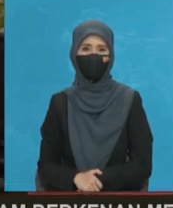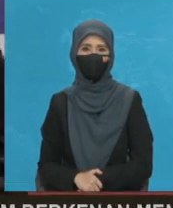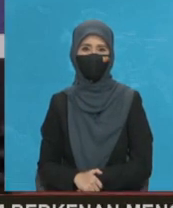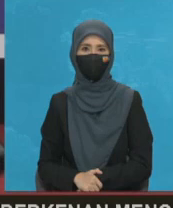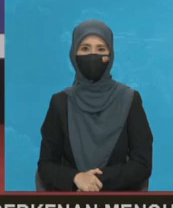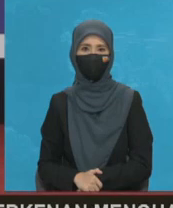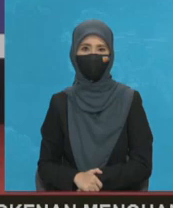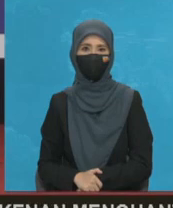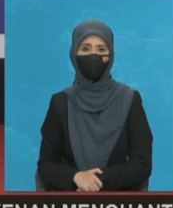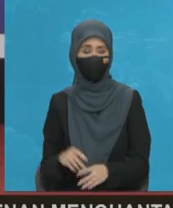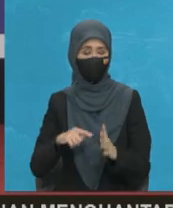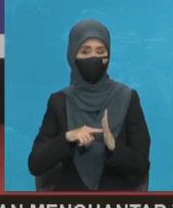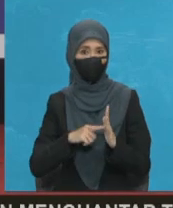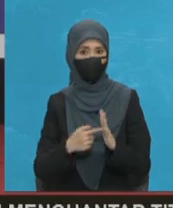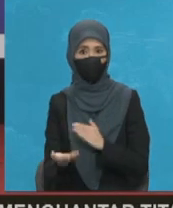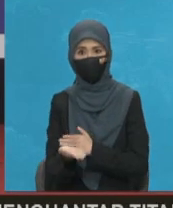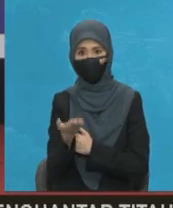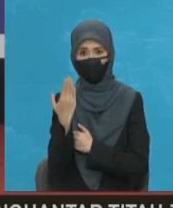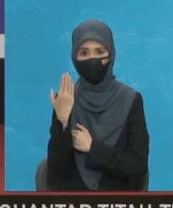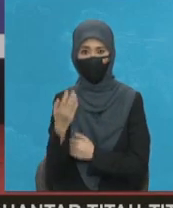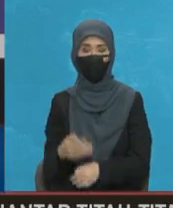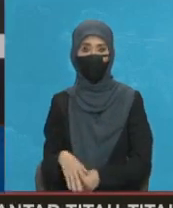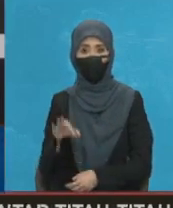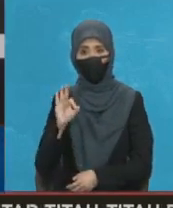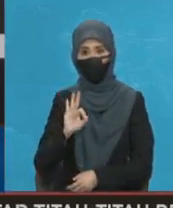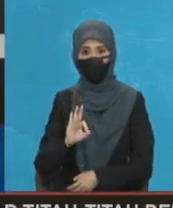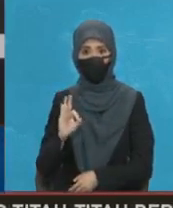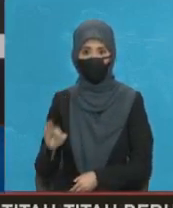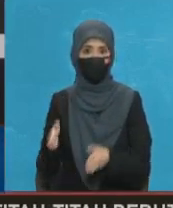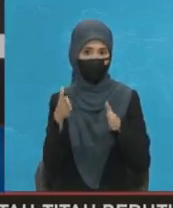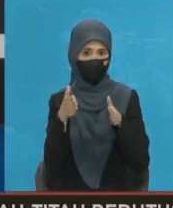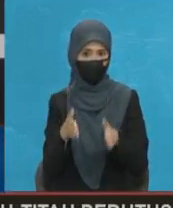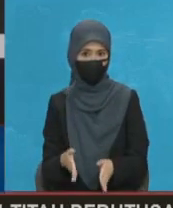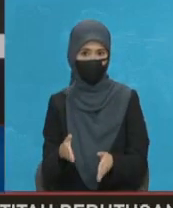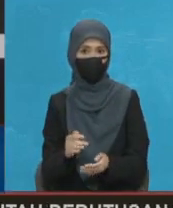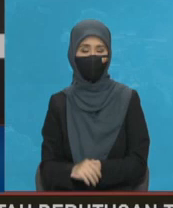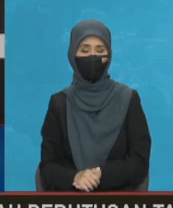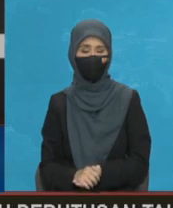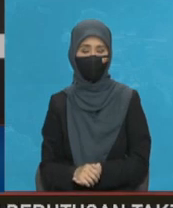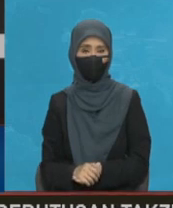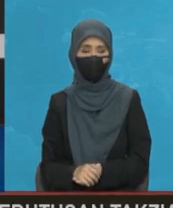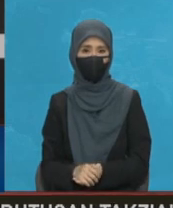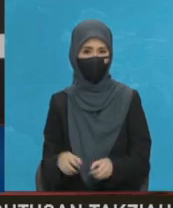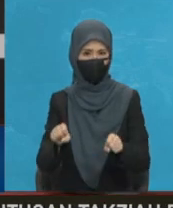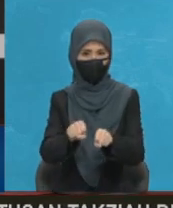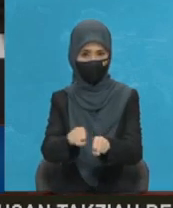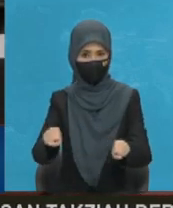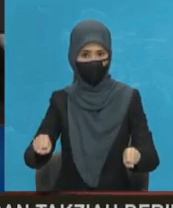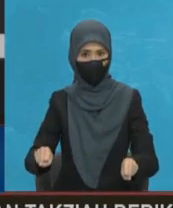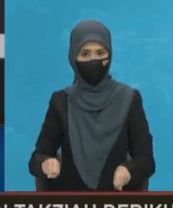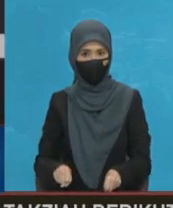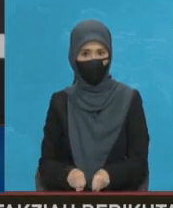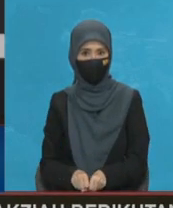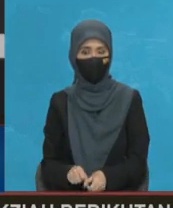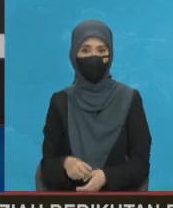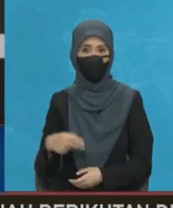Hai pada sesi pertama sebelah pagi seramai 99 graduan menerima single tertinggi kebangsaan pendidikan teknikal